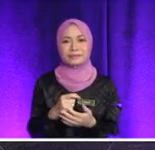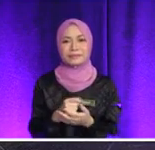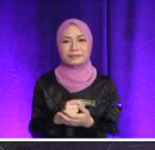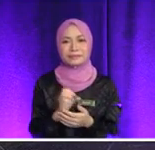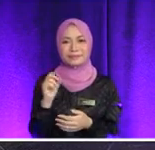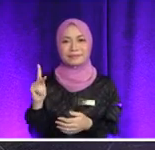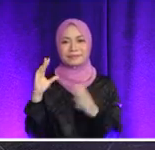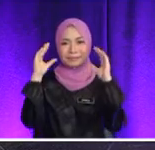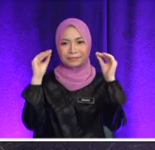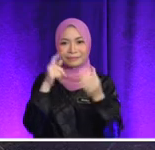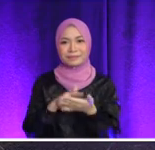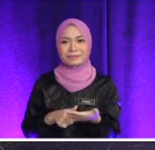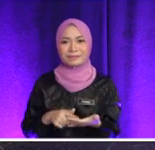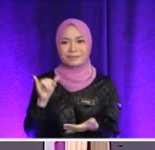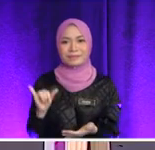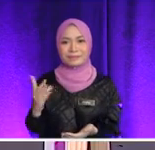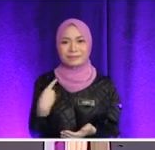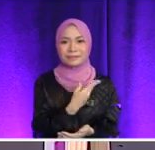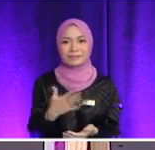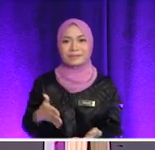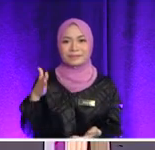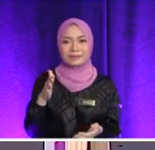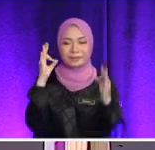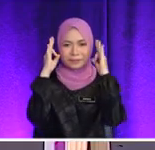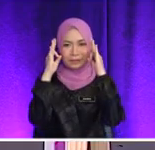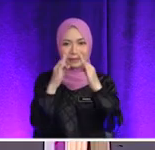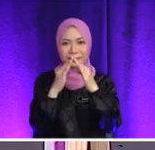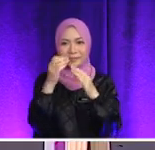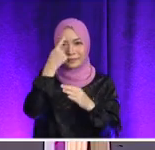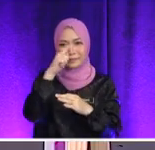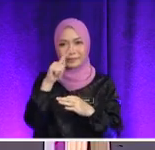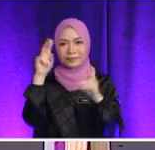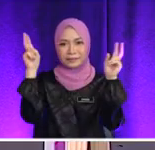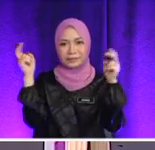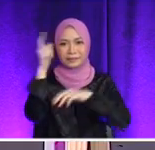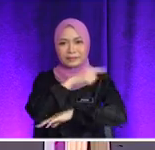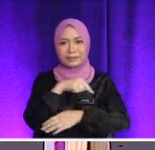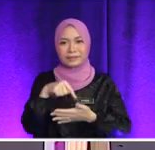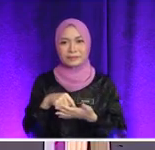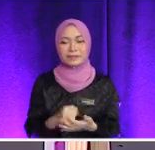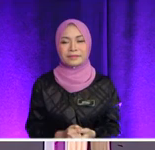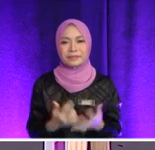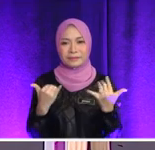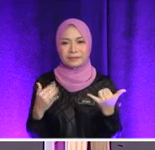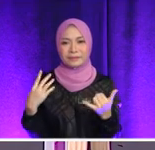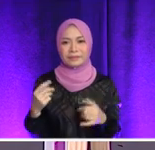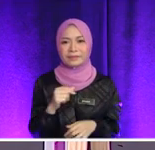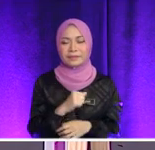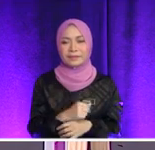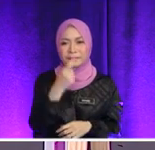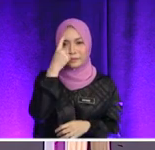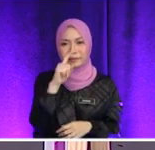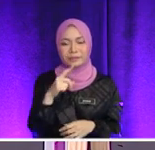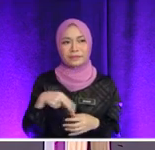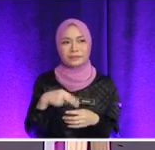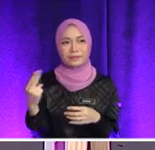hari ini yang sekarang ini Oke bila kita mengasik-asik karya kita akan ada satu aplikasi